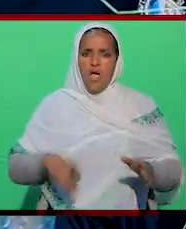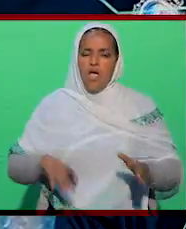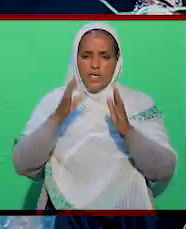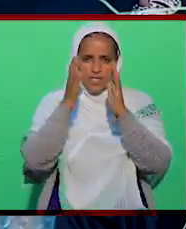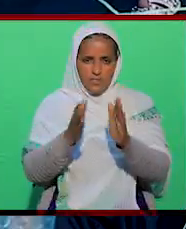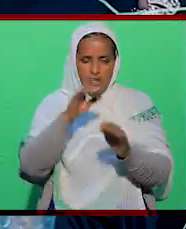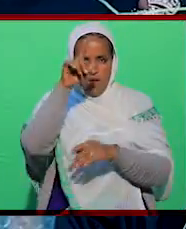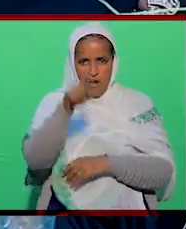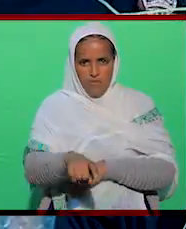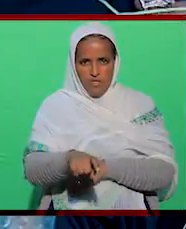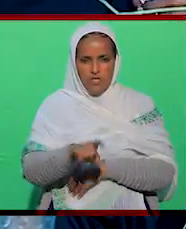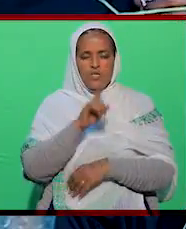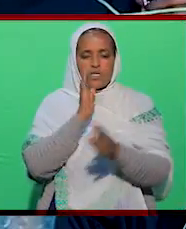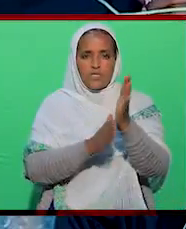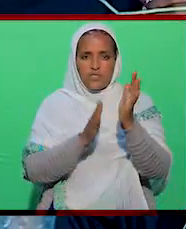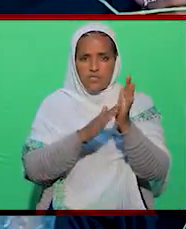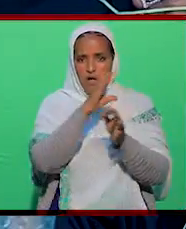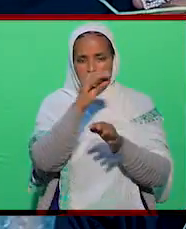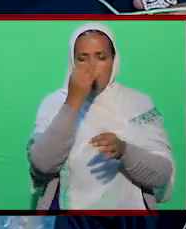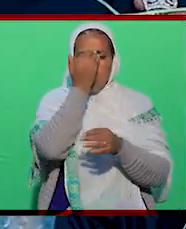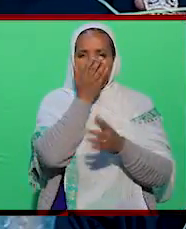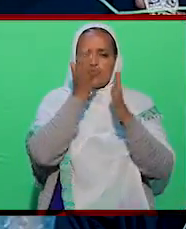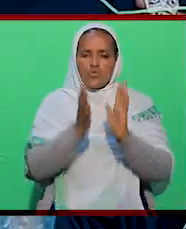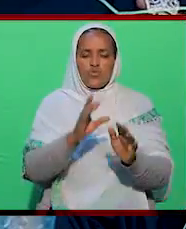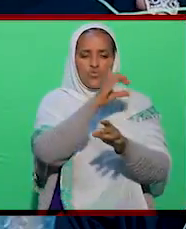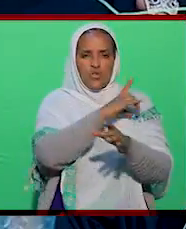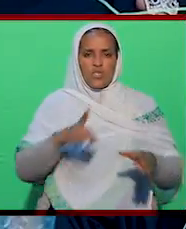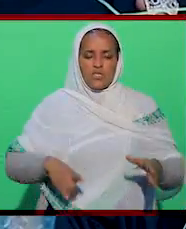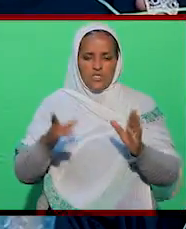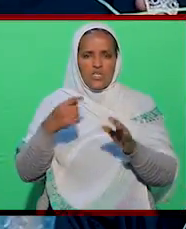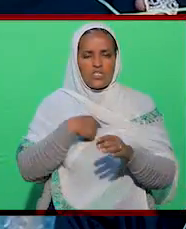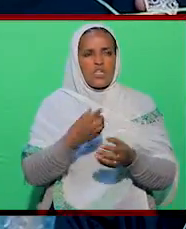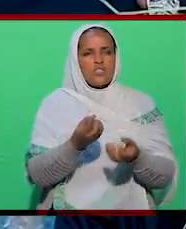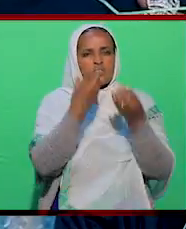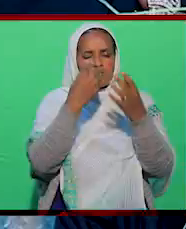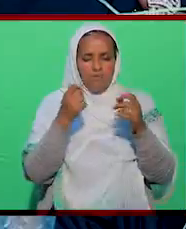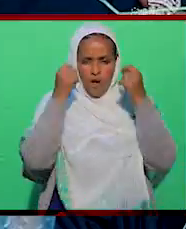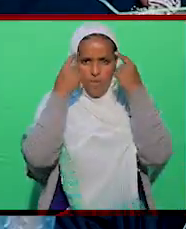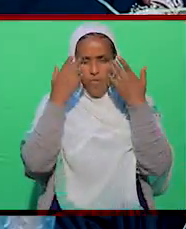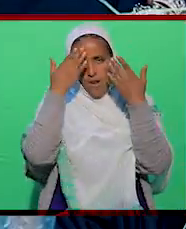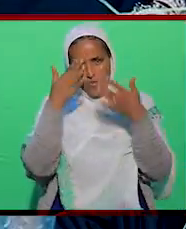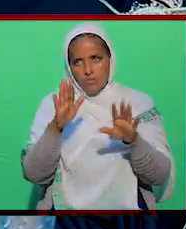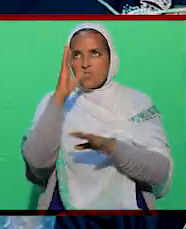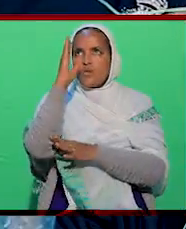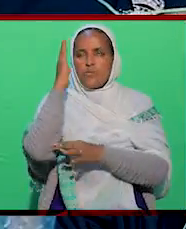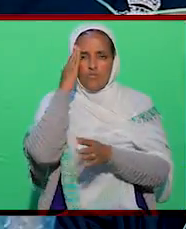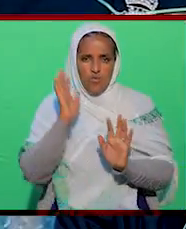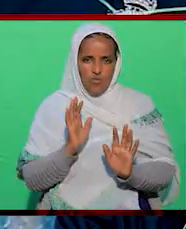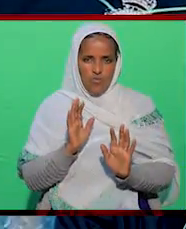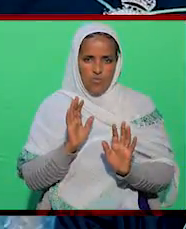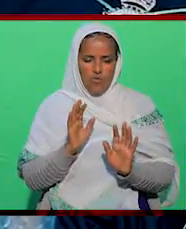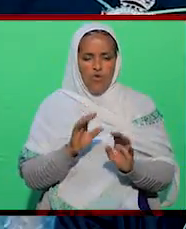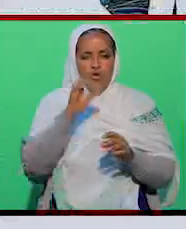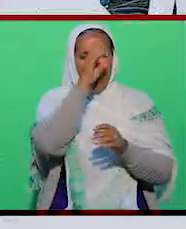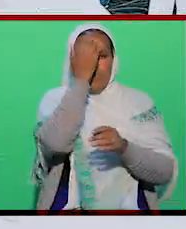እውነተኛ ክርስቲያኖች እንደሆኑ እውነቱን ለመናገር ይቅርታ ይደረግልንና ኦርቶዶክሳዊውን ክርስትና እኔ ስንቶቻችን እንደተረዳ ነው እግዚአብሔር ነው